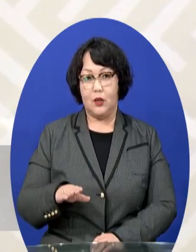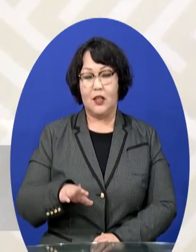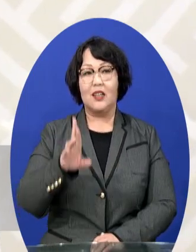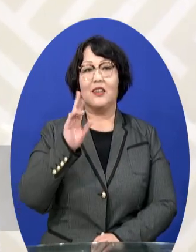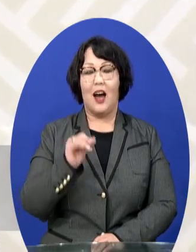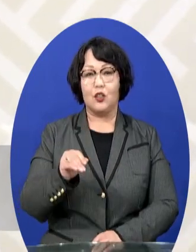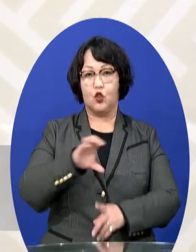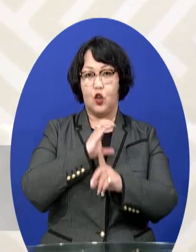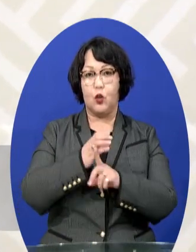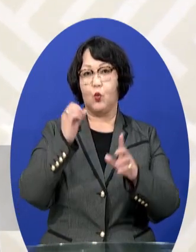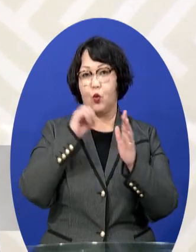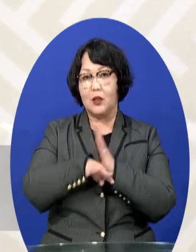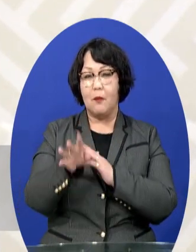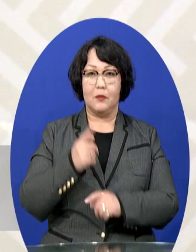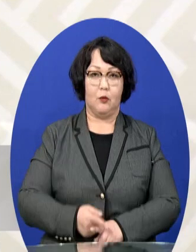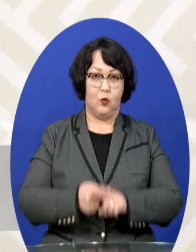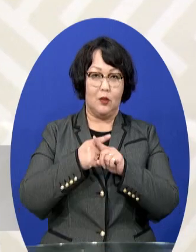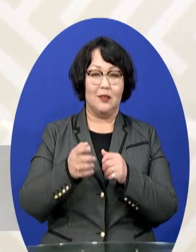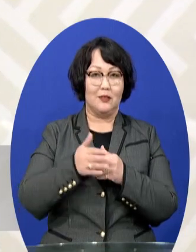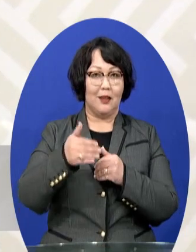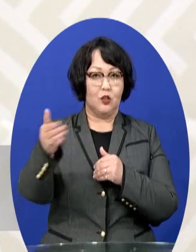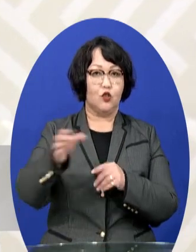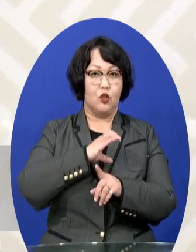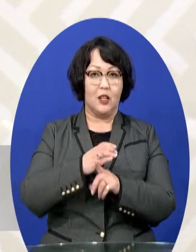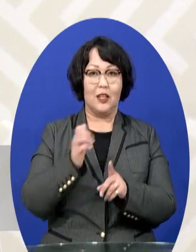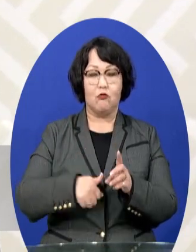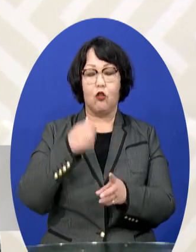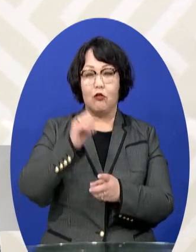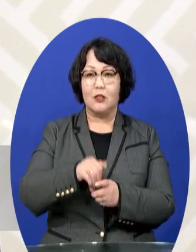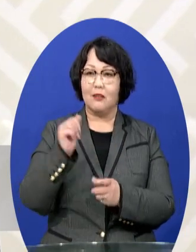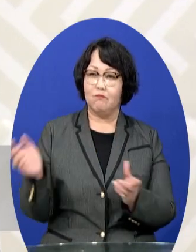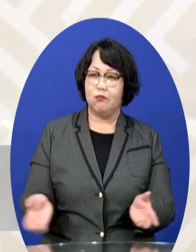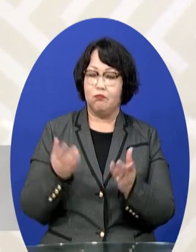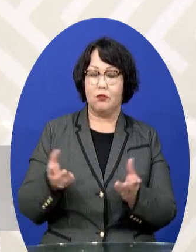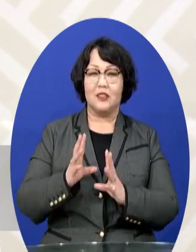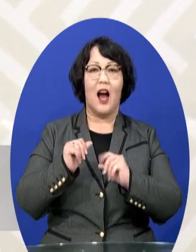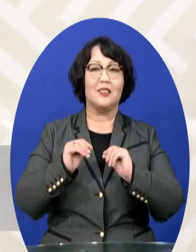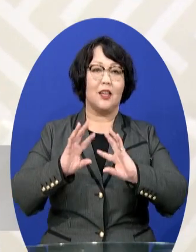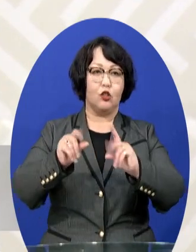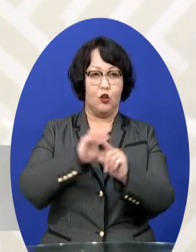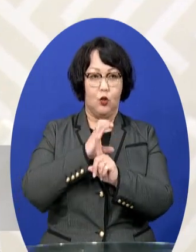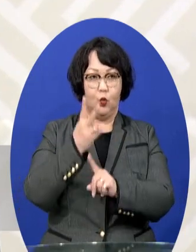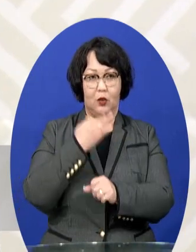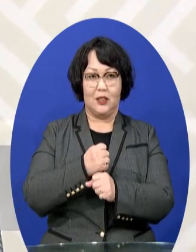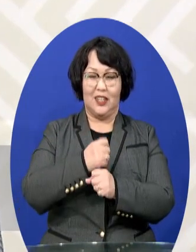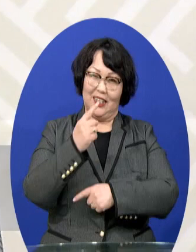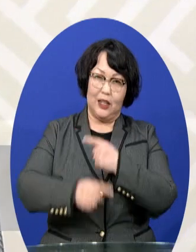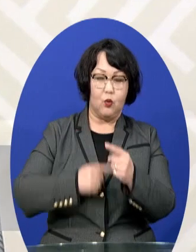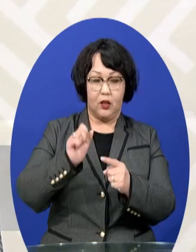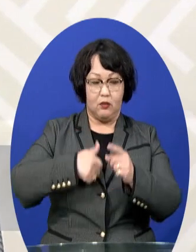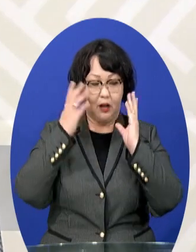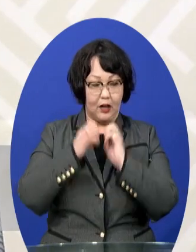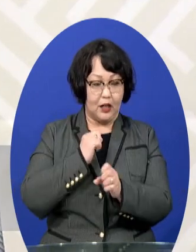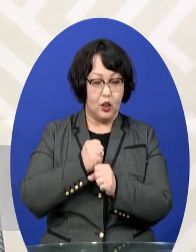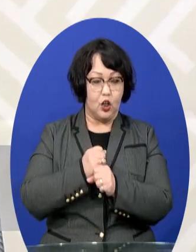соёлын хүртээмжийг нэмэгдүүлэх үү ашлаад соёлын оролцоог хэрхэн сайжруулах уу, соёлын үйл ажиллагаанд дэлгүүрлэх үү оролцож соёлын одоо өөрөө